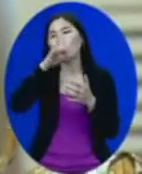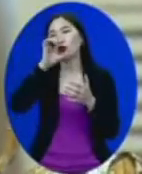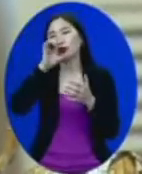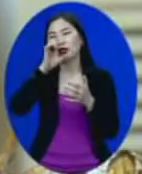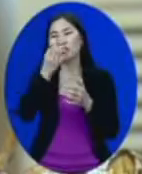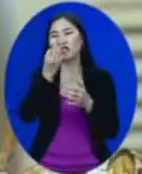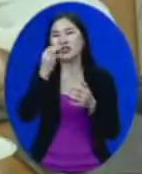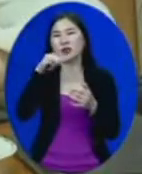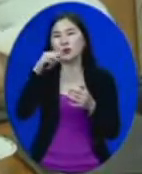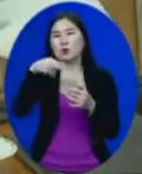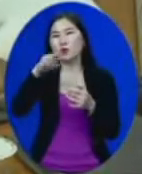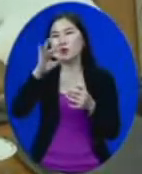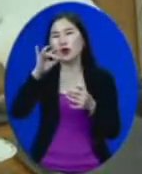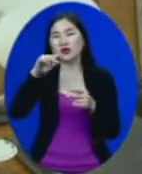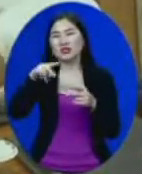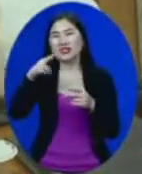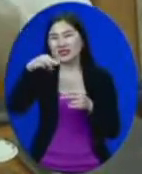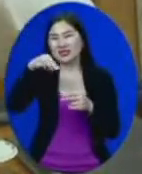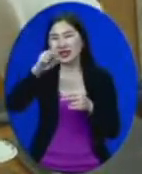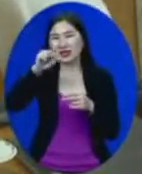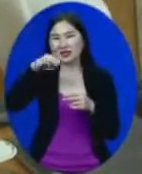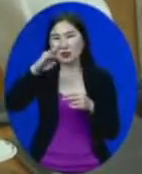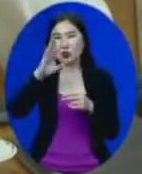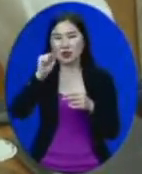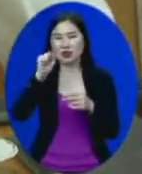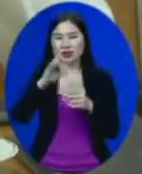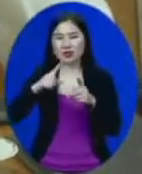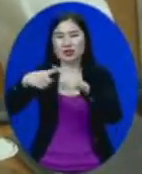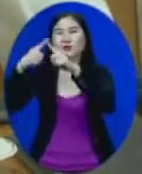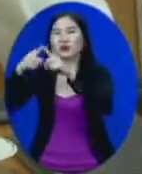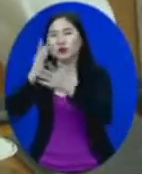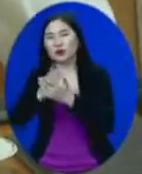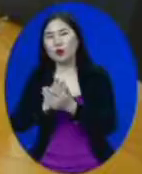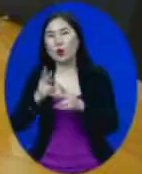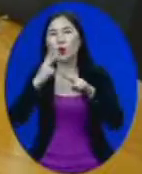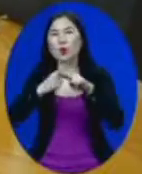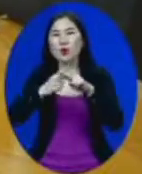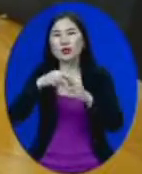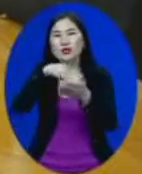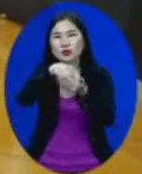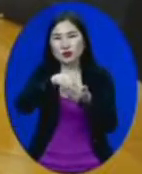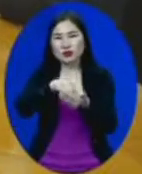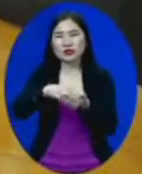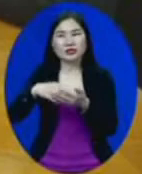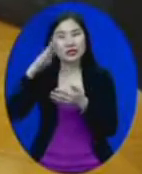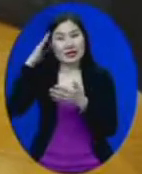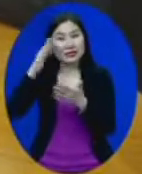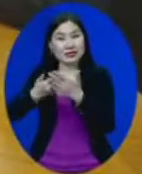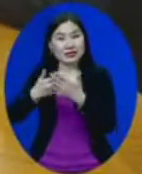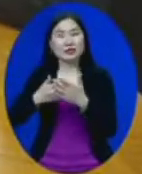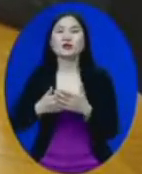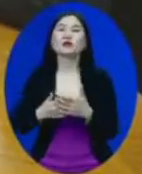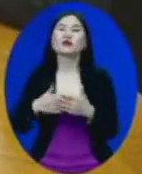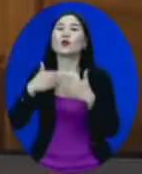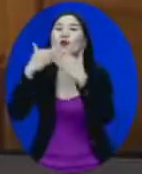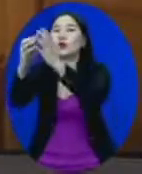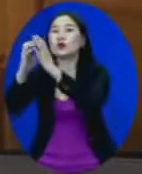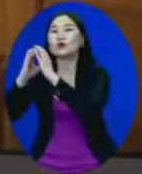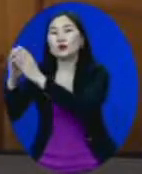ундааны импортын татварыг нэмэгдүүлэх, нийтийн эрүүл мэндийн тухай хуулийн төслүүдийг санаачлан улсын хурлд өргөн бариад байгаа юм аа.